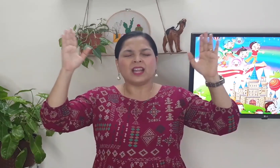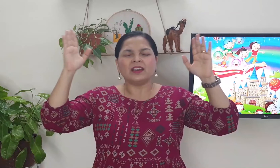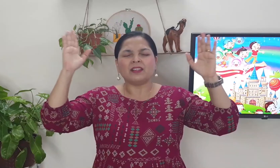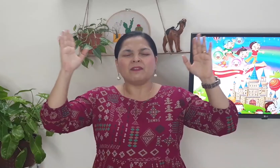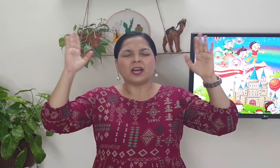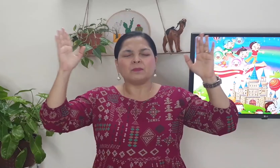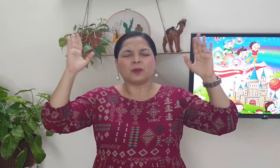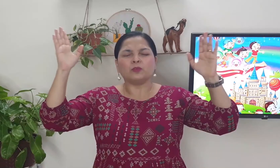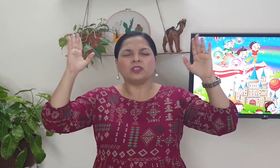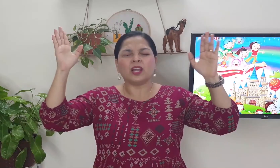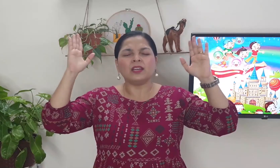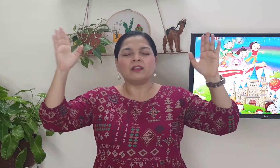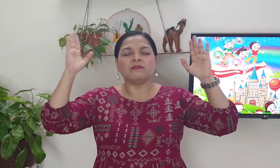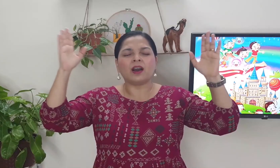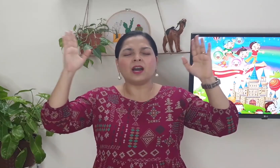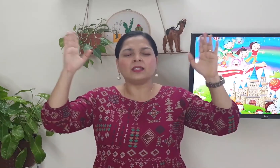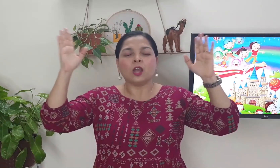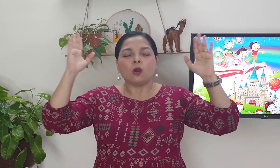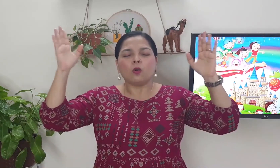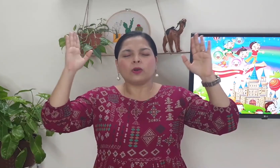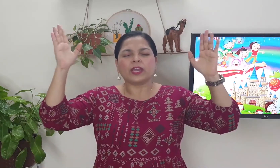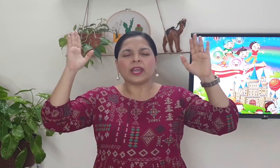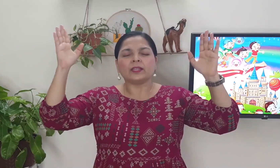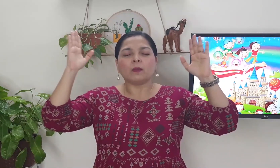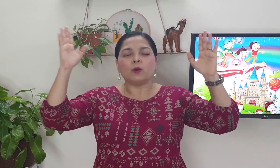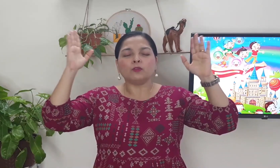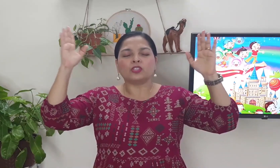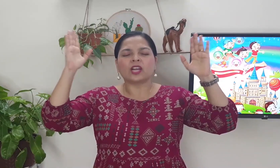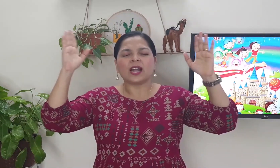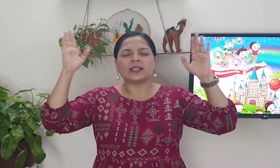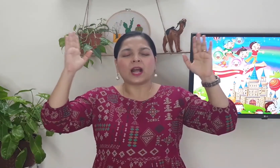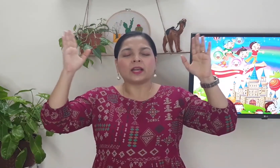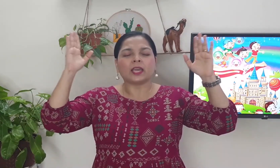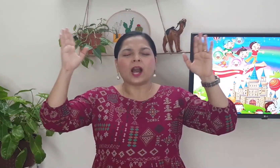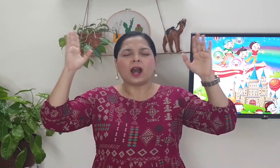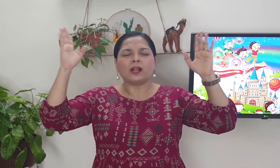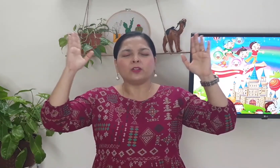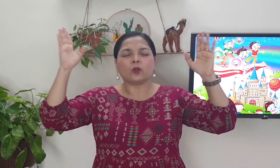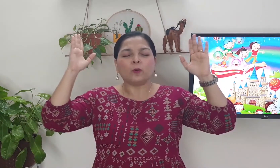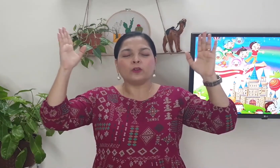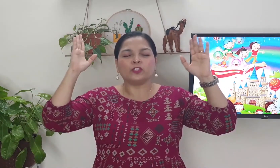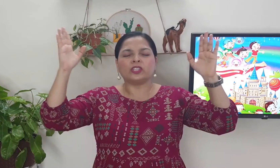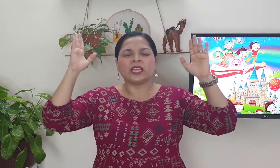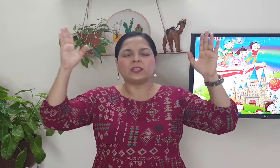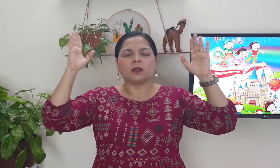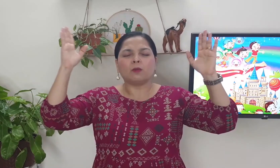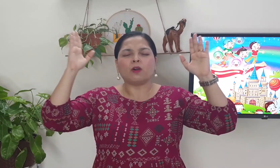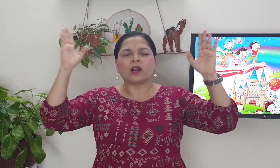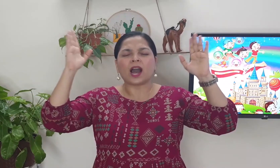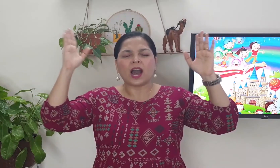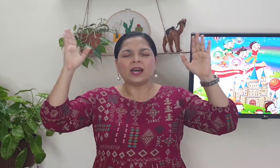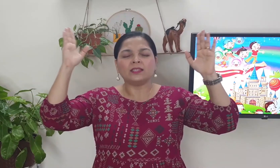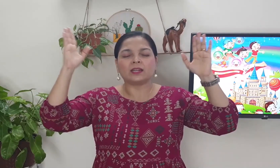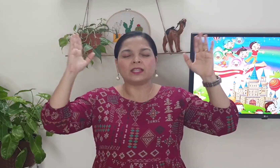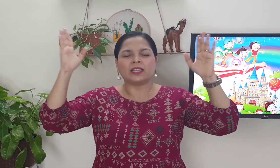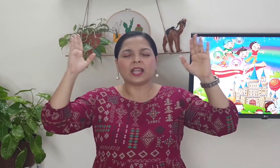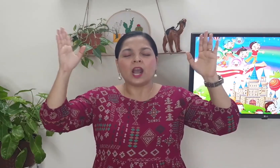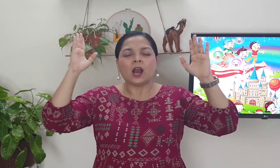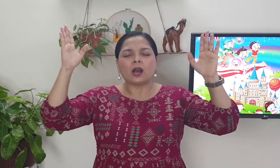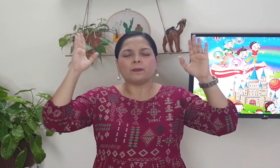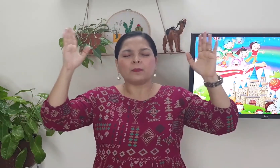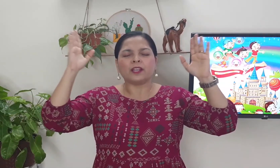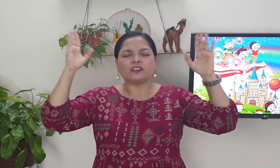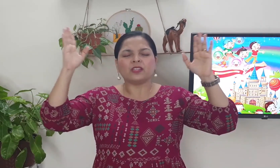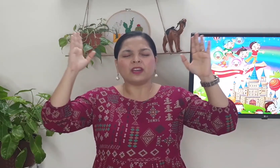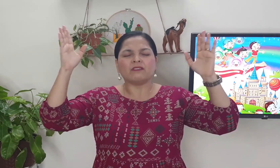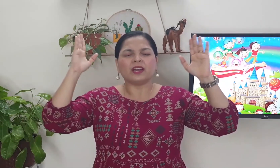थैंक यू जीसस. थैंक यू लॉर्ड. हालेलुया. ओ गीता उसकाता की अंतर वो सीत्र वो का अंत. तू